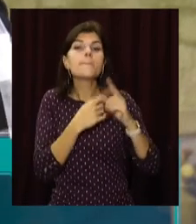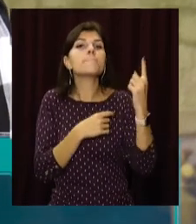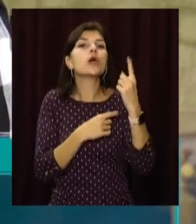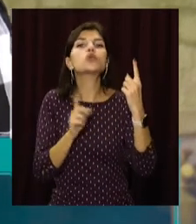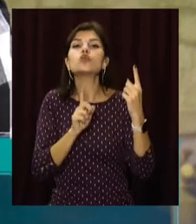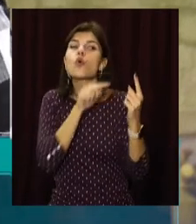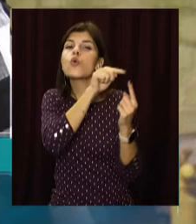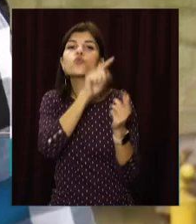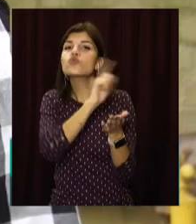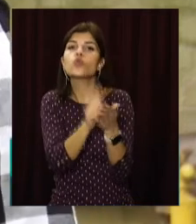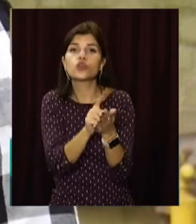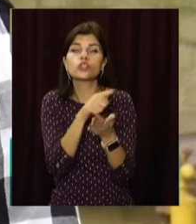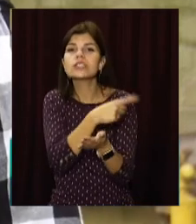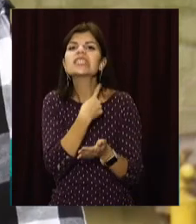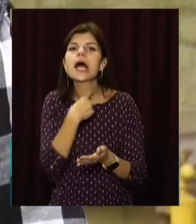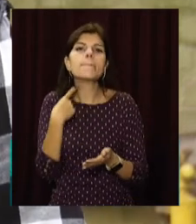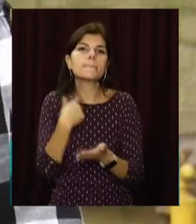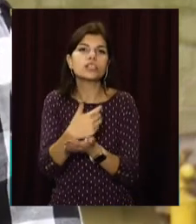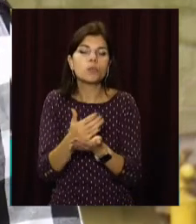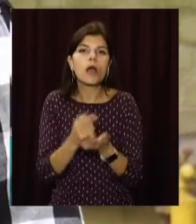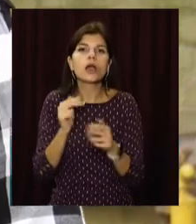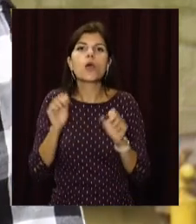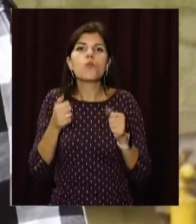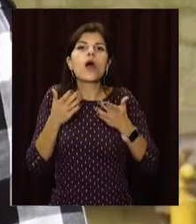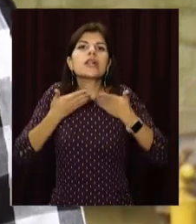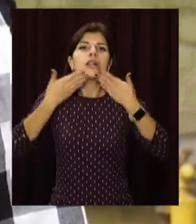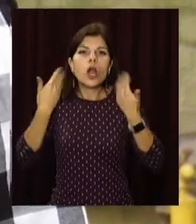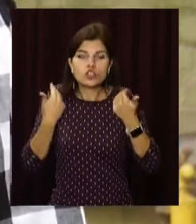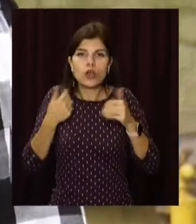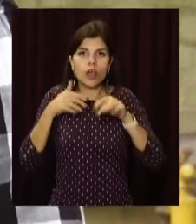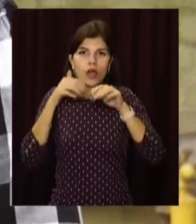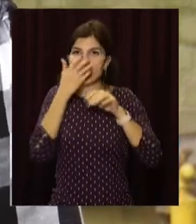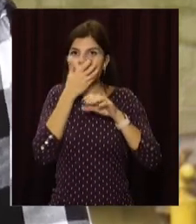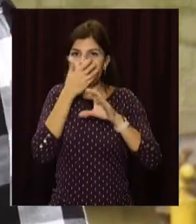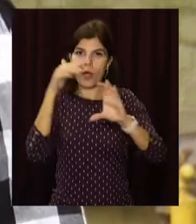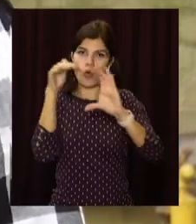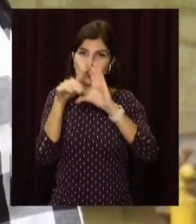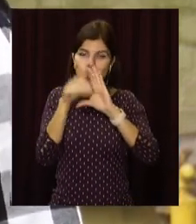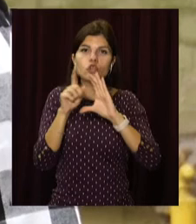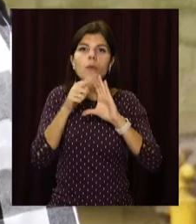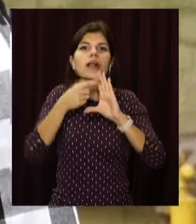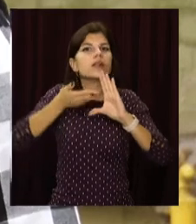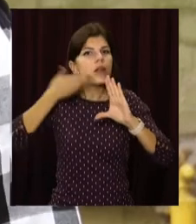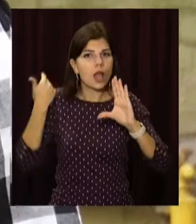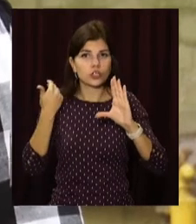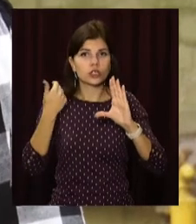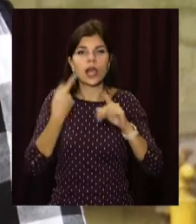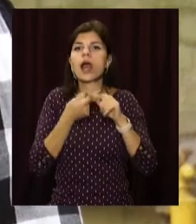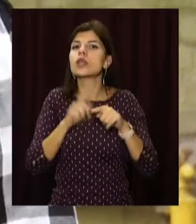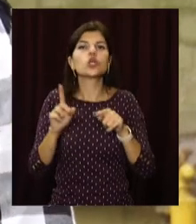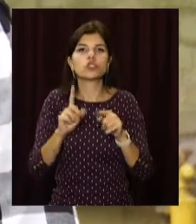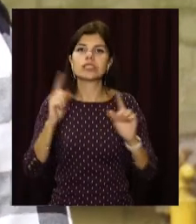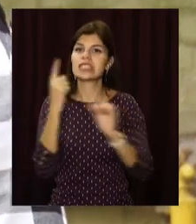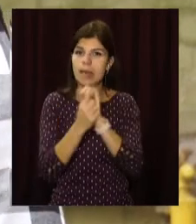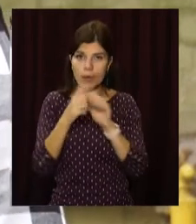забезпечити якомога легшу проходимість теплоносія трубами. Це є заміна труб опалення, це є